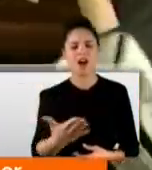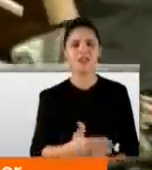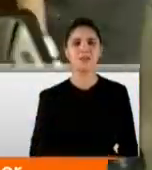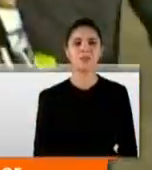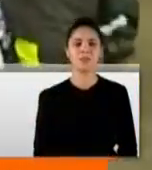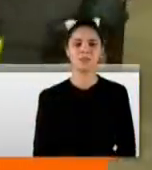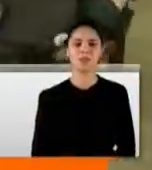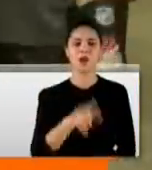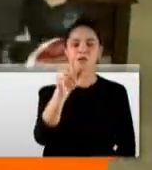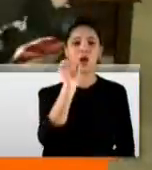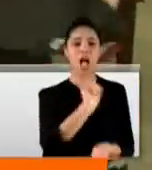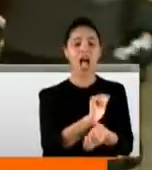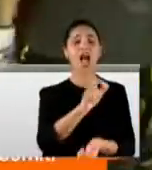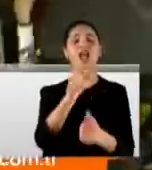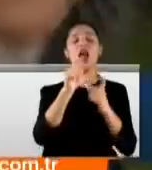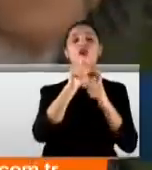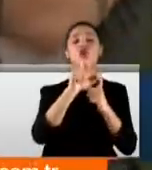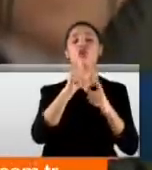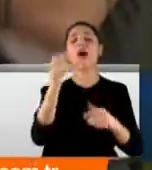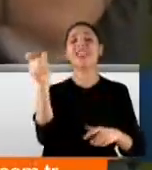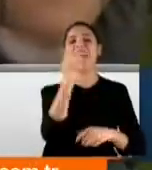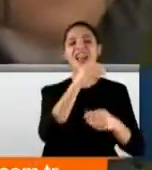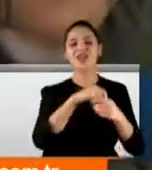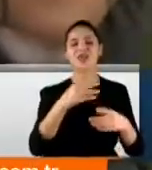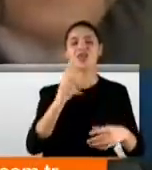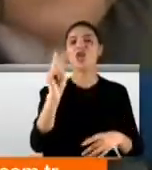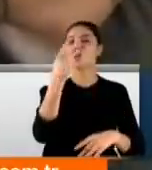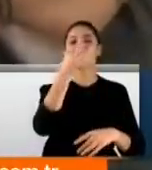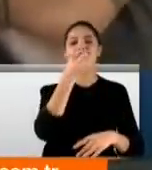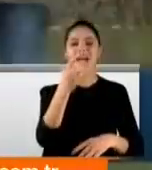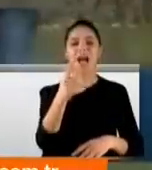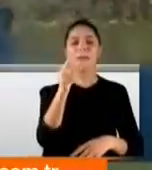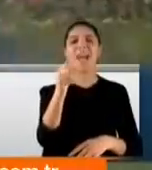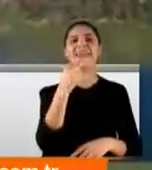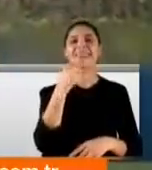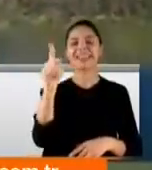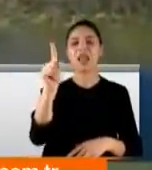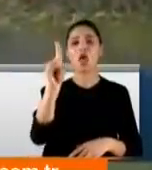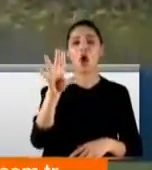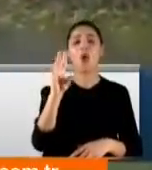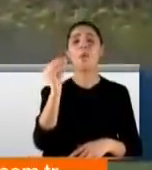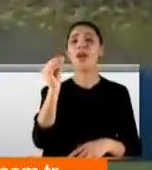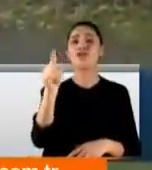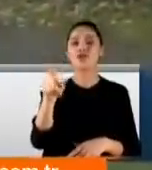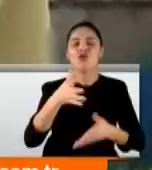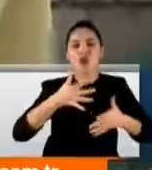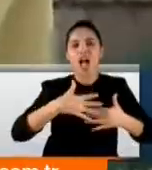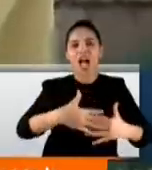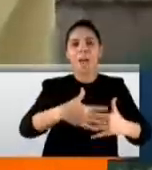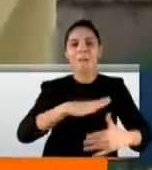Bu renkli aile Şubat ayında yine müjdeli bir haber aldı ve Kateri Schwant'ın 15. çocuğuna hamile olduğu